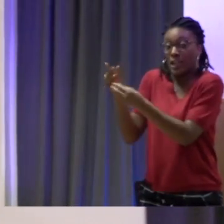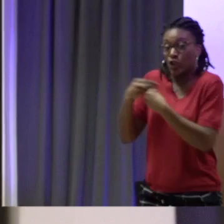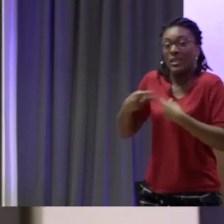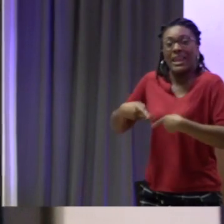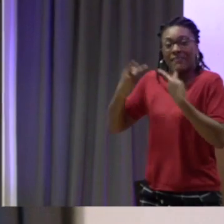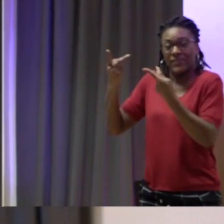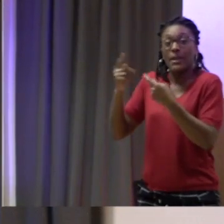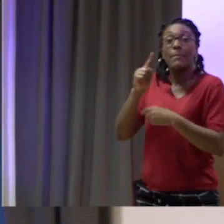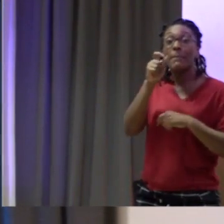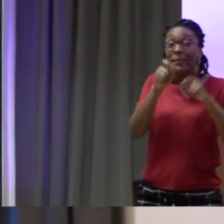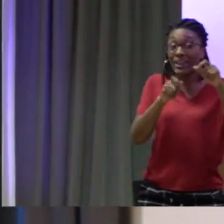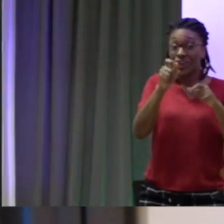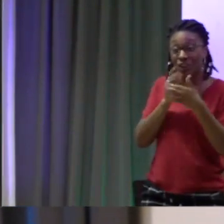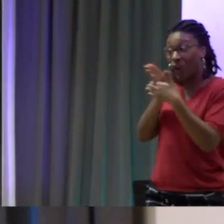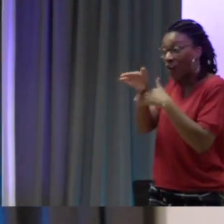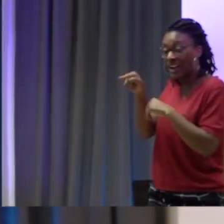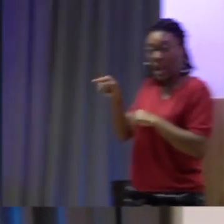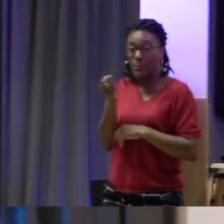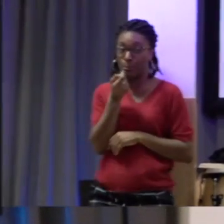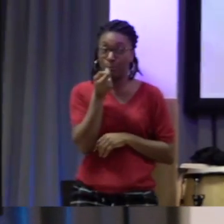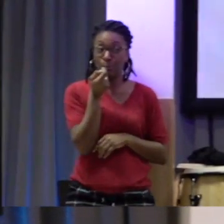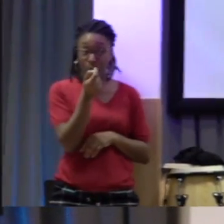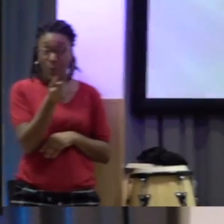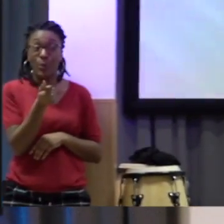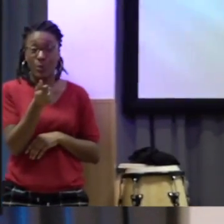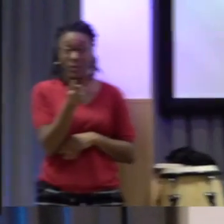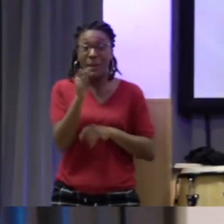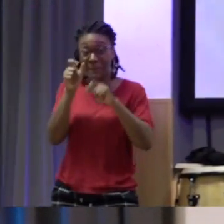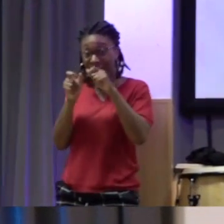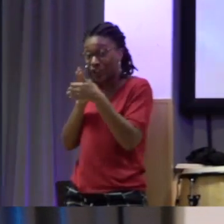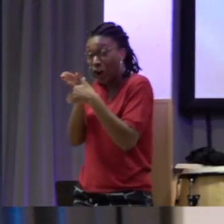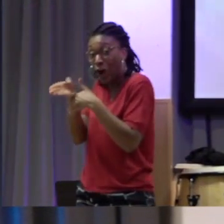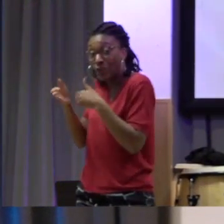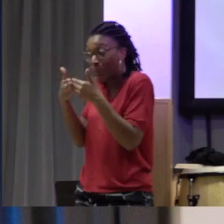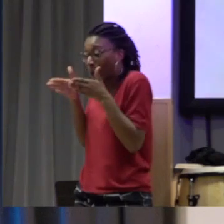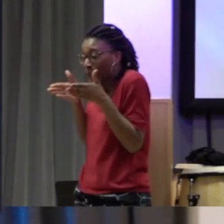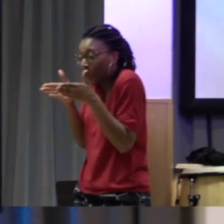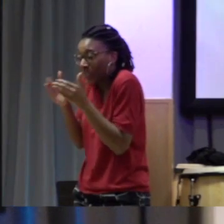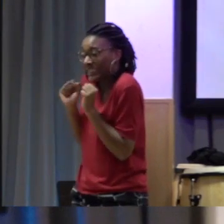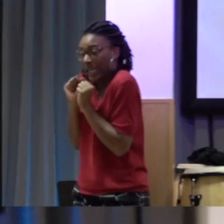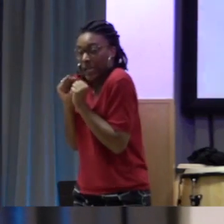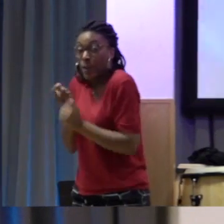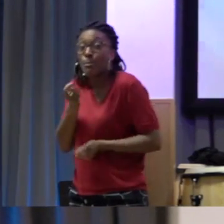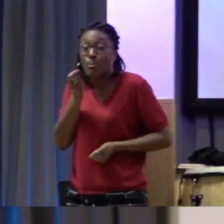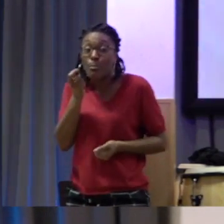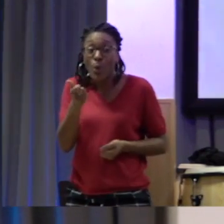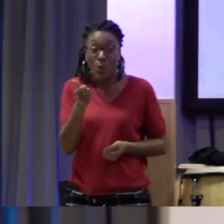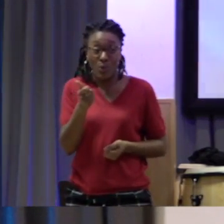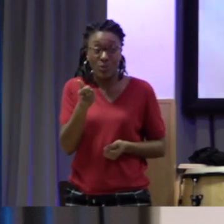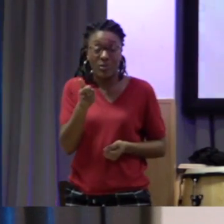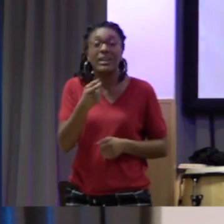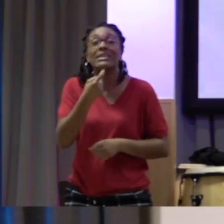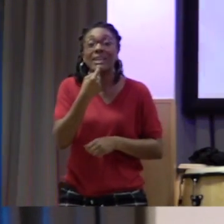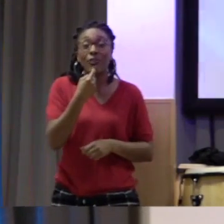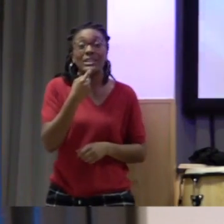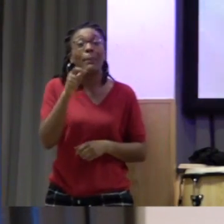qui le trouvent. » Il y en a peu qui le trouvent. On est obligé de conclure, chers frères et sœurs, que l'invité